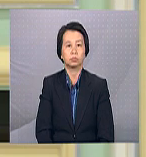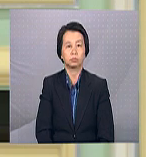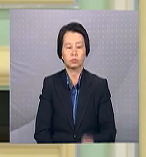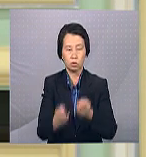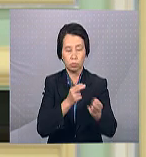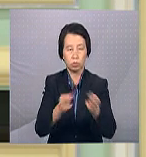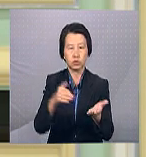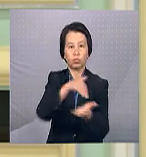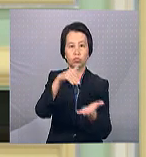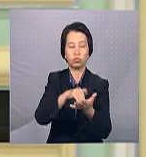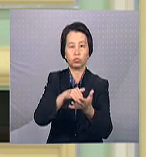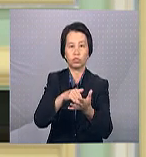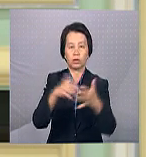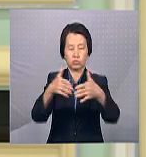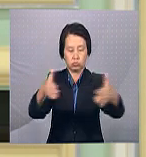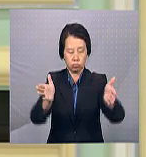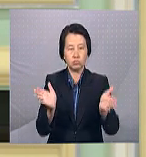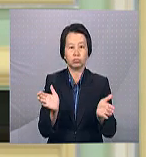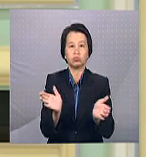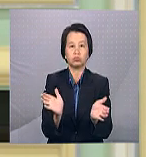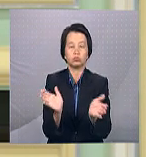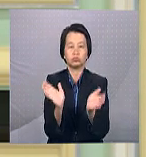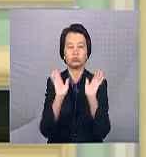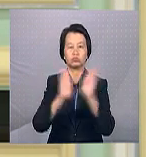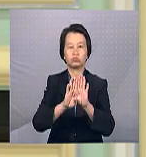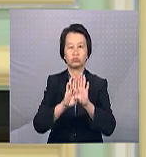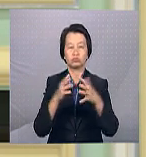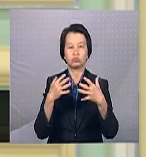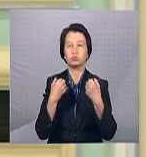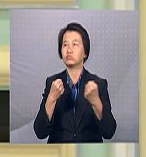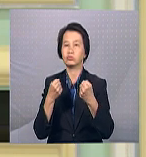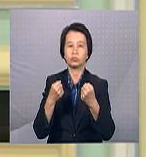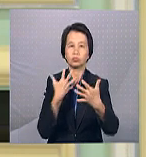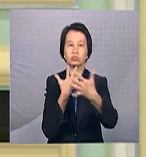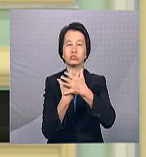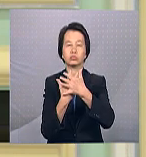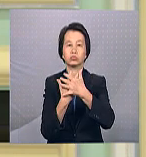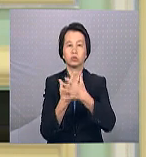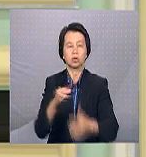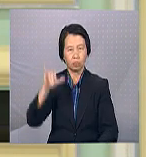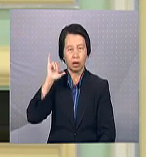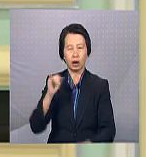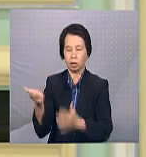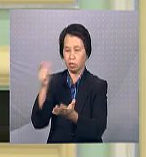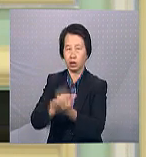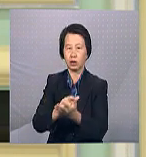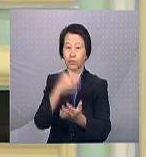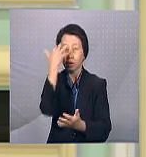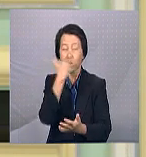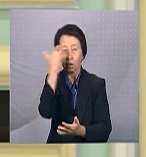Pengurusan pusat kuarantin. Semalam saya percaya terdapat kekeliruan dari segi laporan. Saya pun